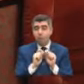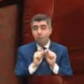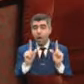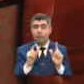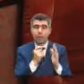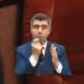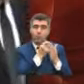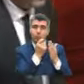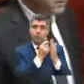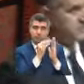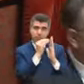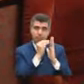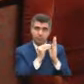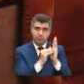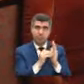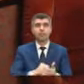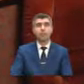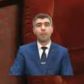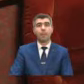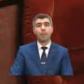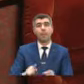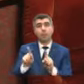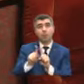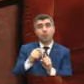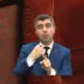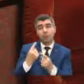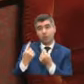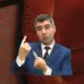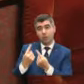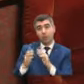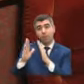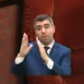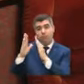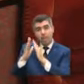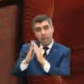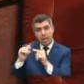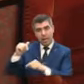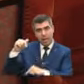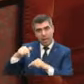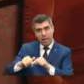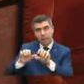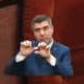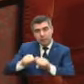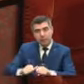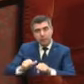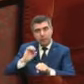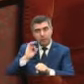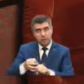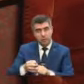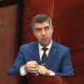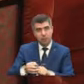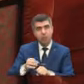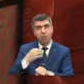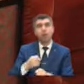على ان المؤمن له المتوفر على محل للسكنه بالمغرب والذي يثبت قضاء 108